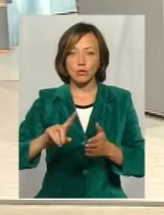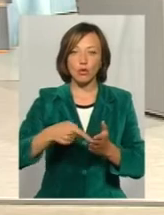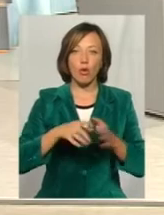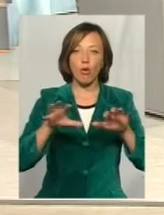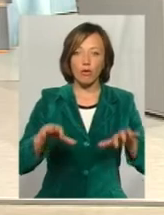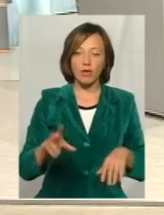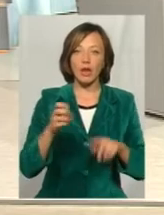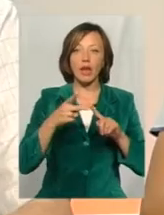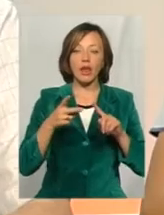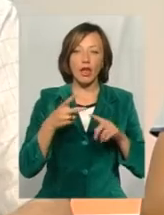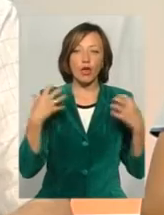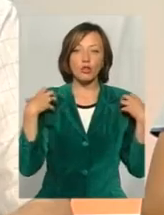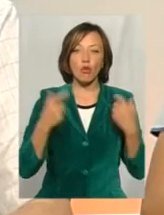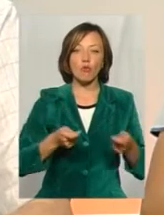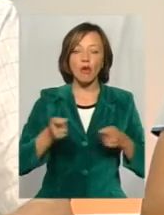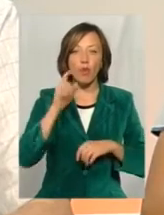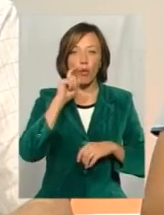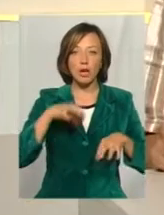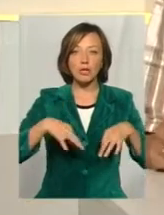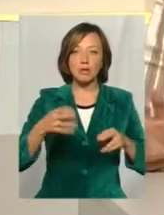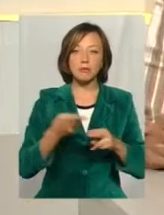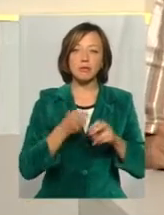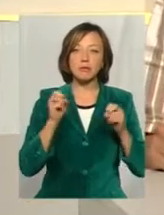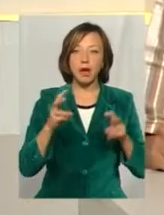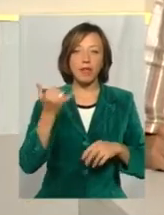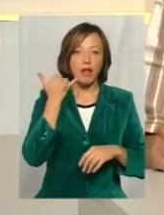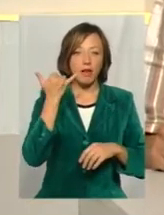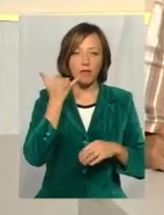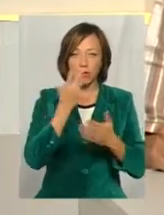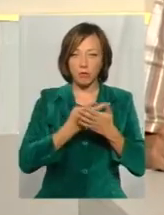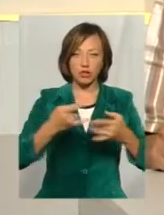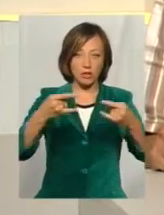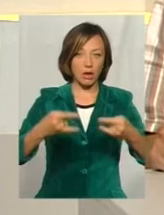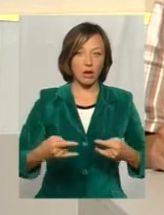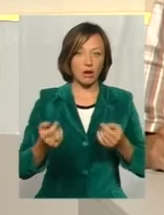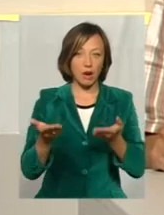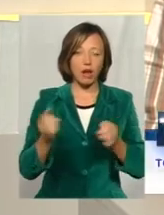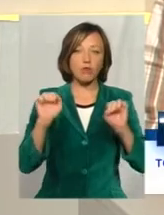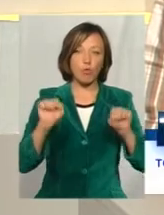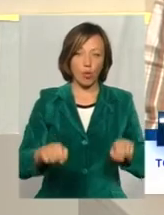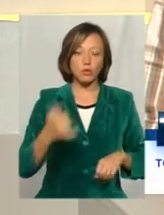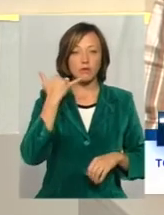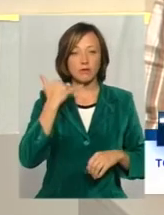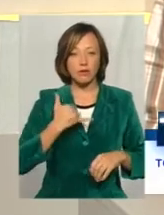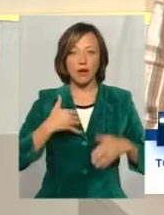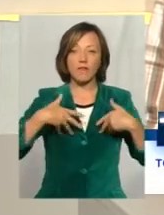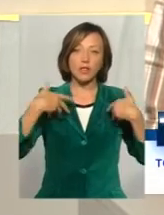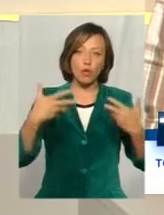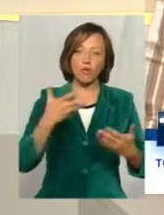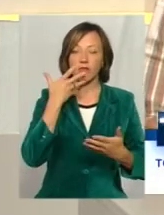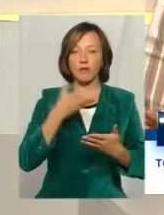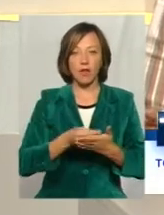управління Укртрансбезпеки. Ну і нагадаю всім номер телефону до нас в студії. Ви зараз побачите його на екрані. Можете телефонувати, висловлювати власну